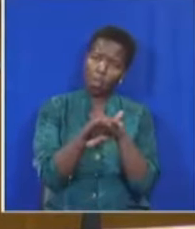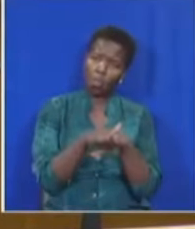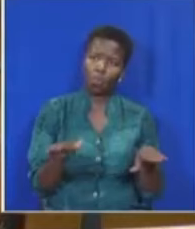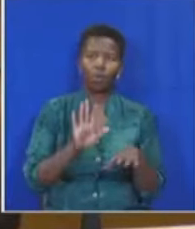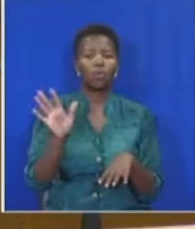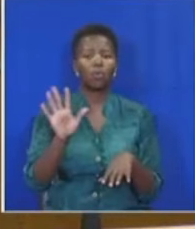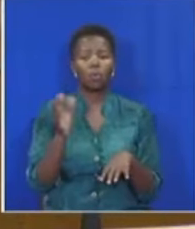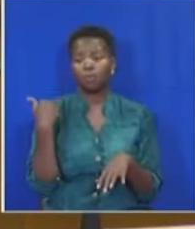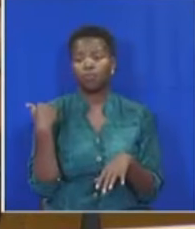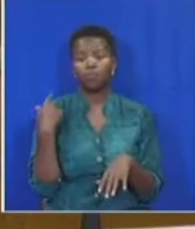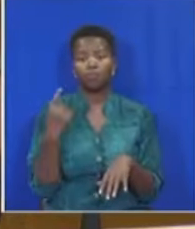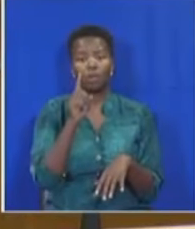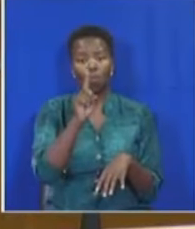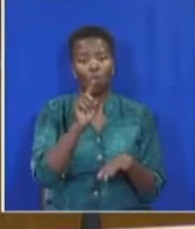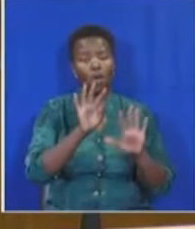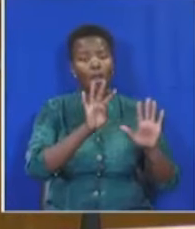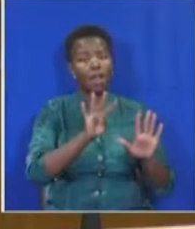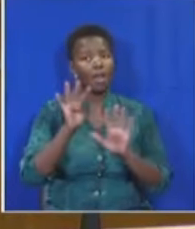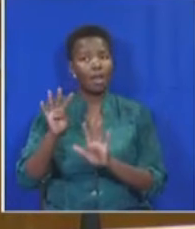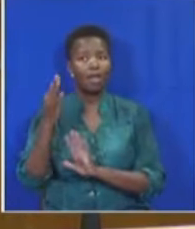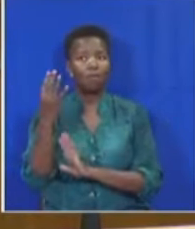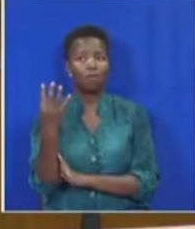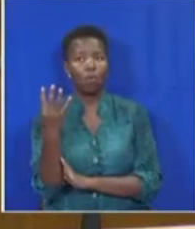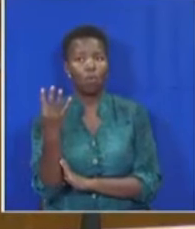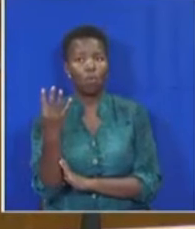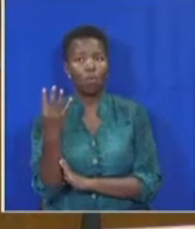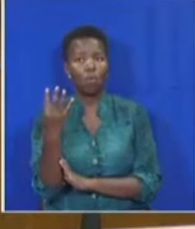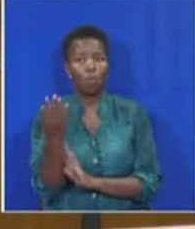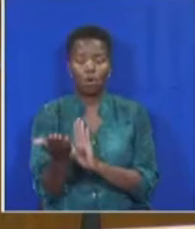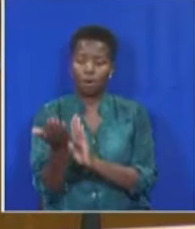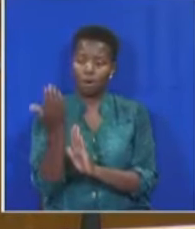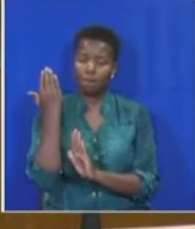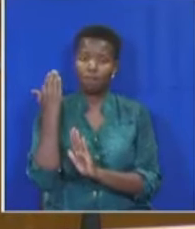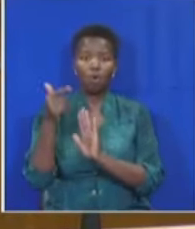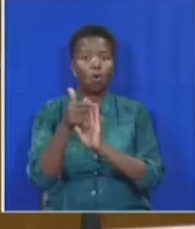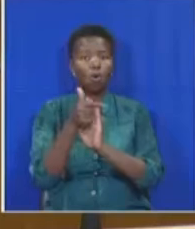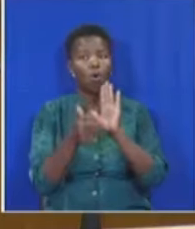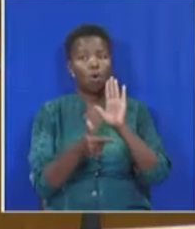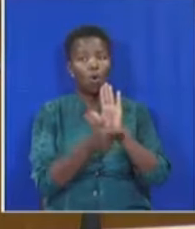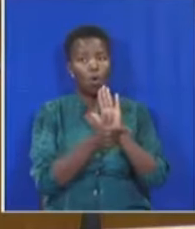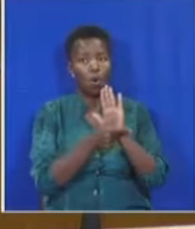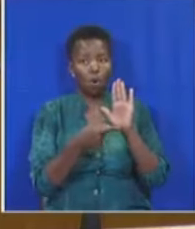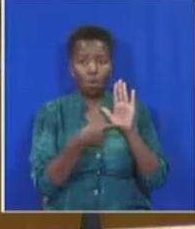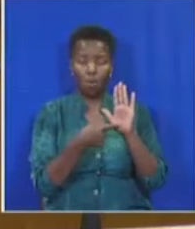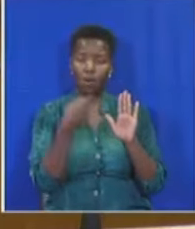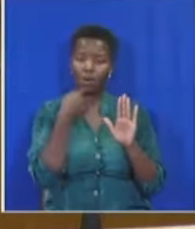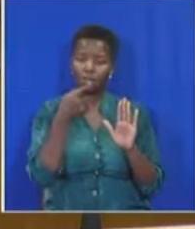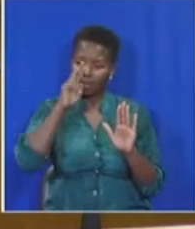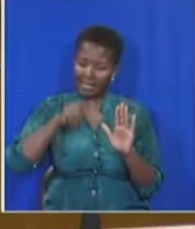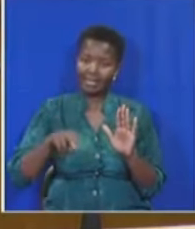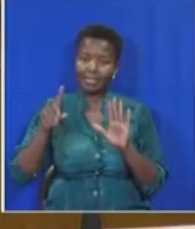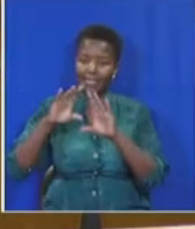Ngo-1994, umthetho owangeniswayo wokuba kubekho isebe elizimeleyo ekuthiwa lele social